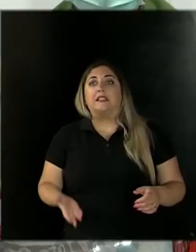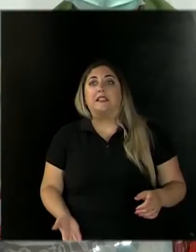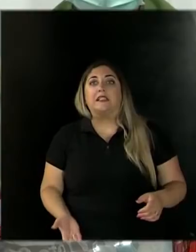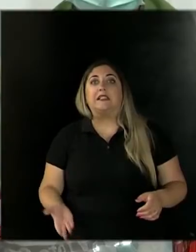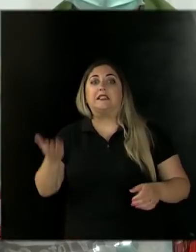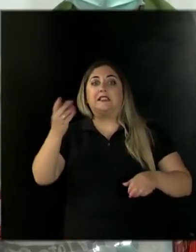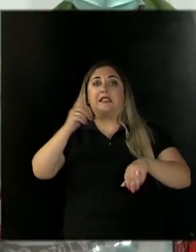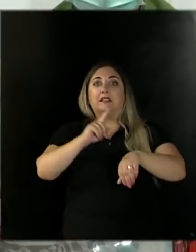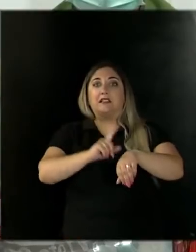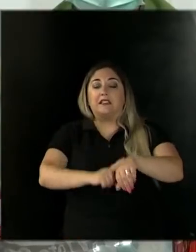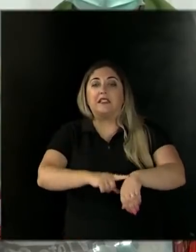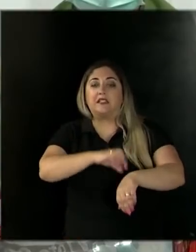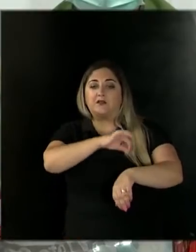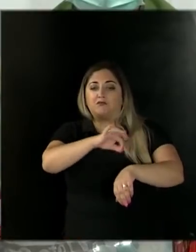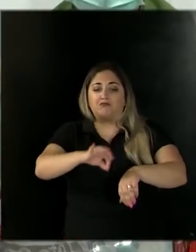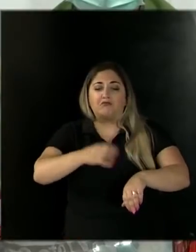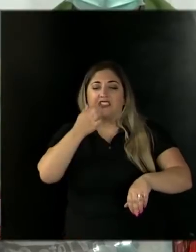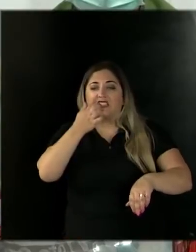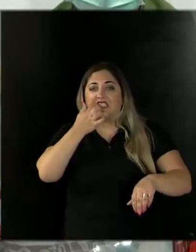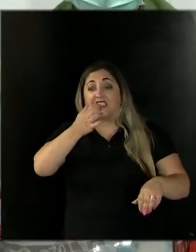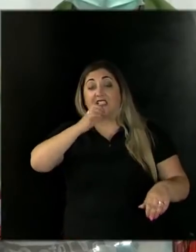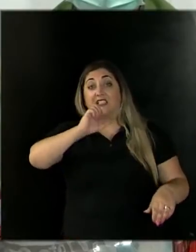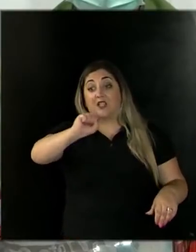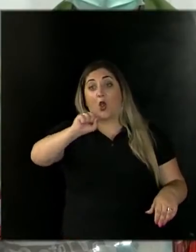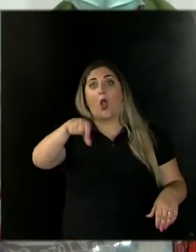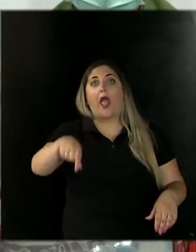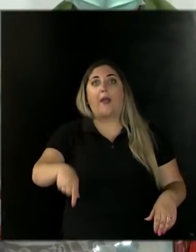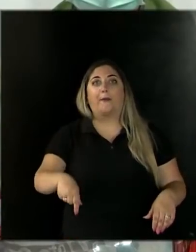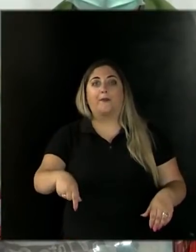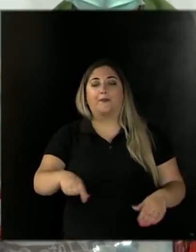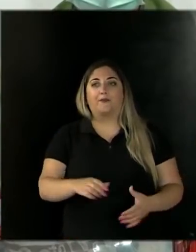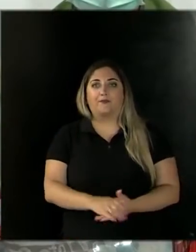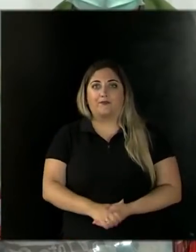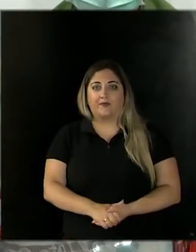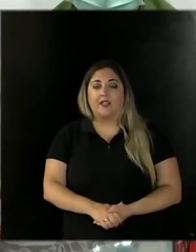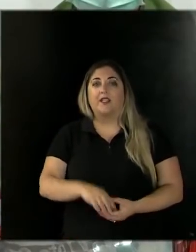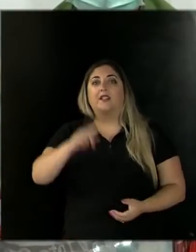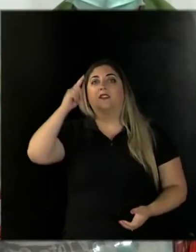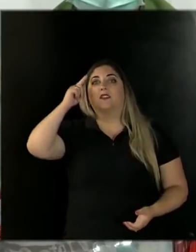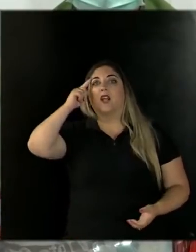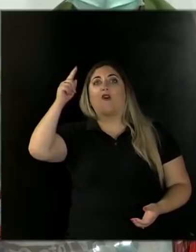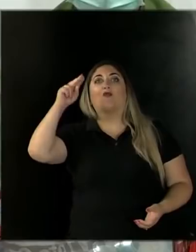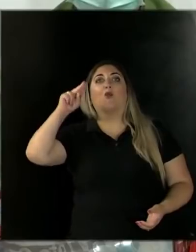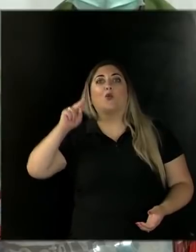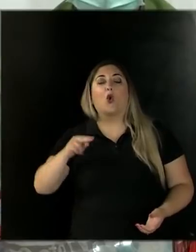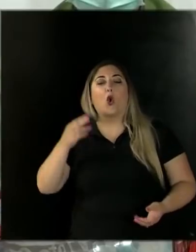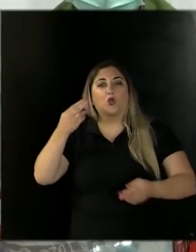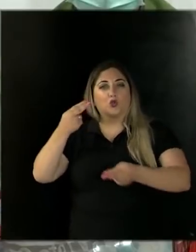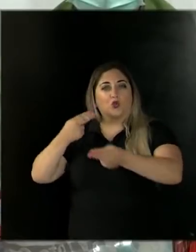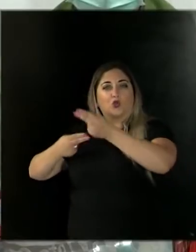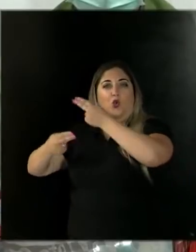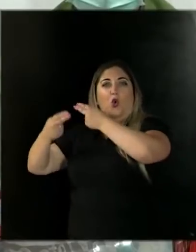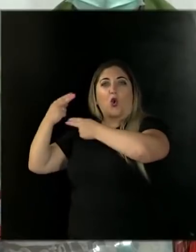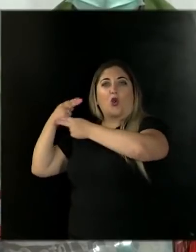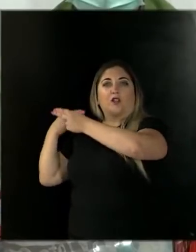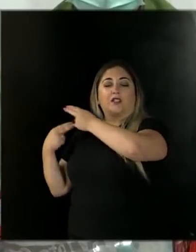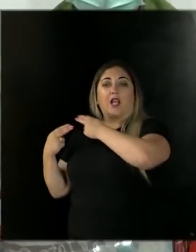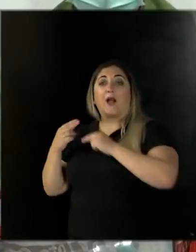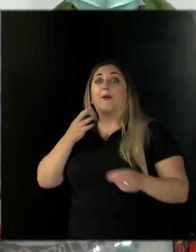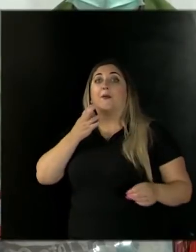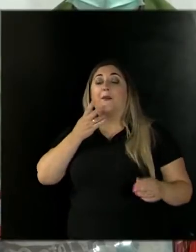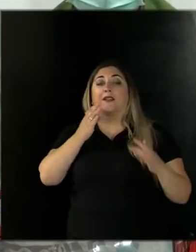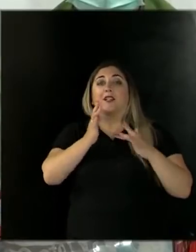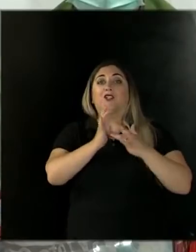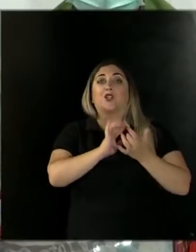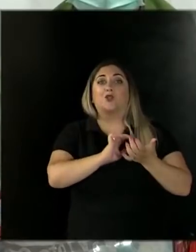l-iżjed snin. Il-tradizzjoni tgħidilna li x'aktarx wasal